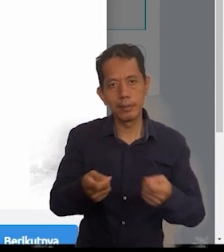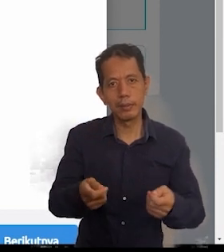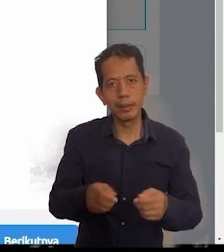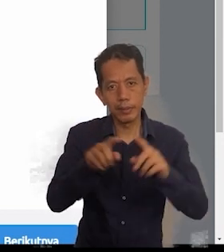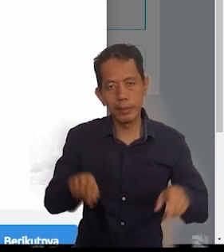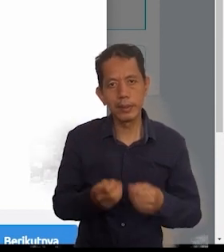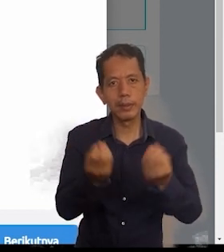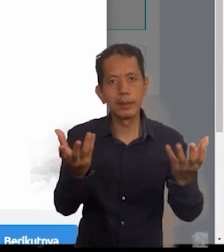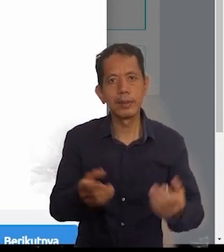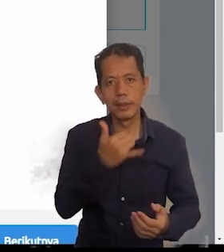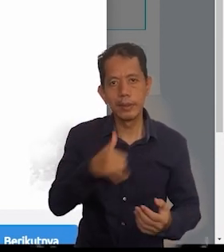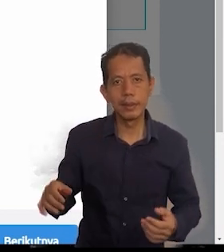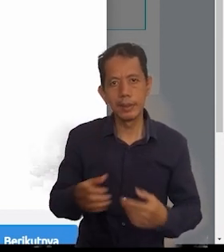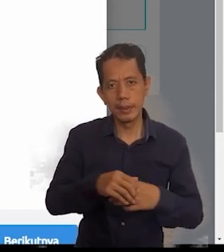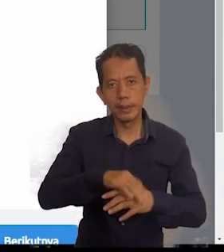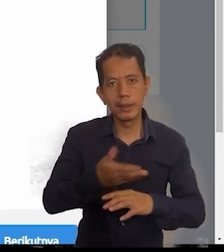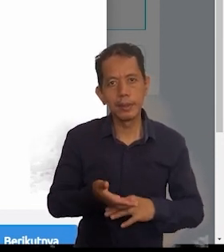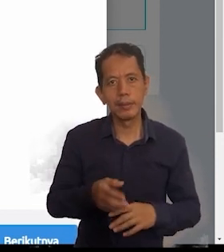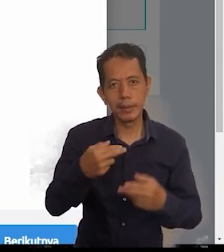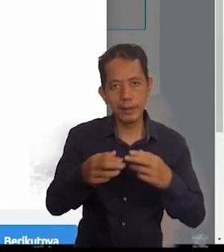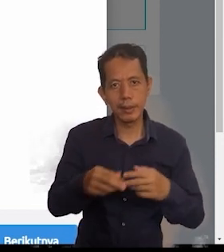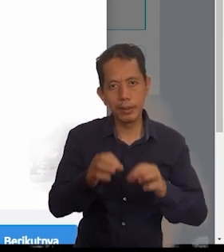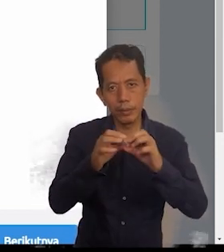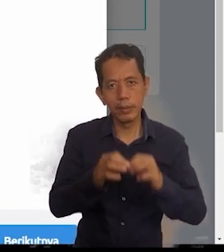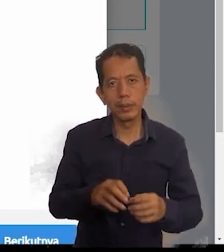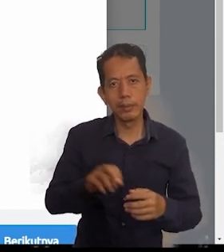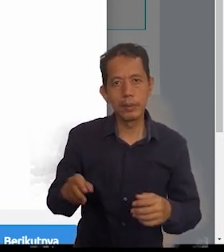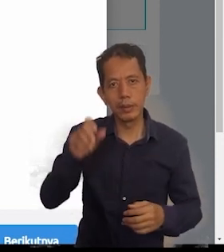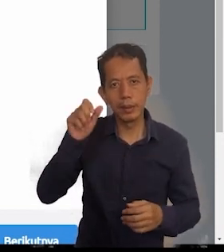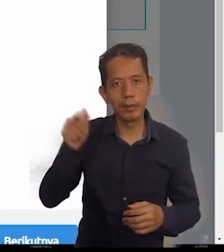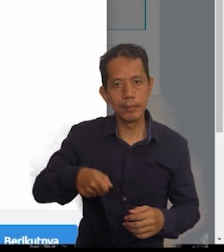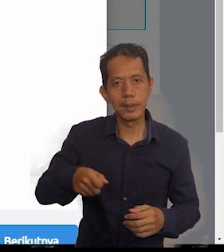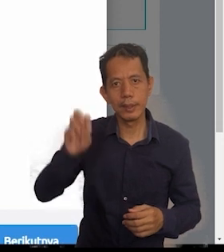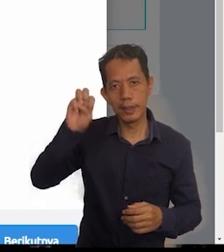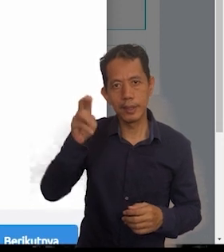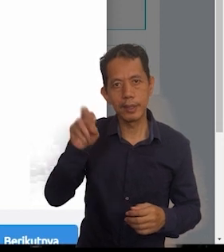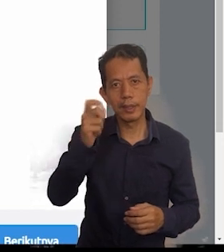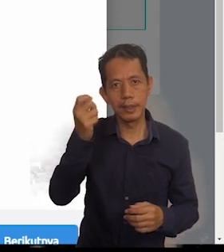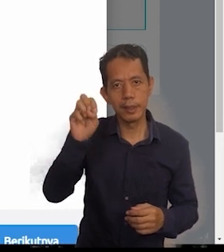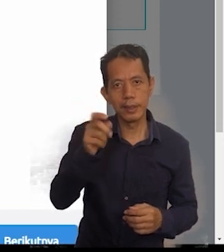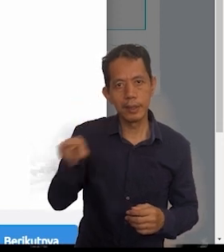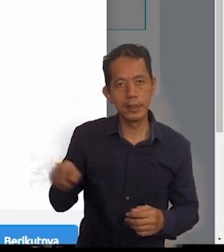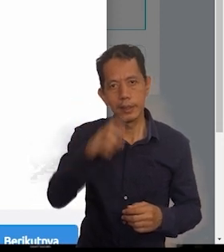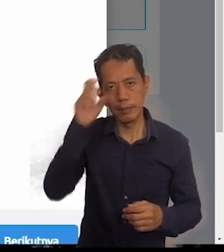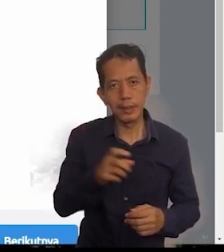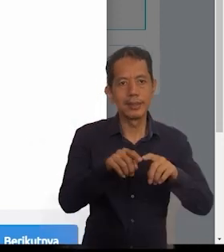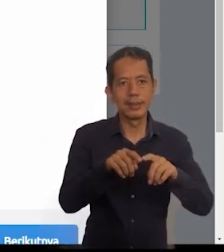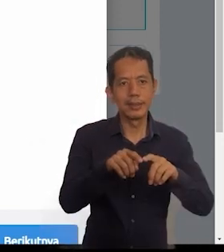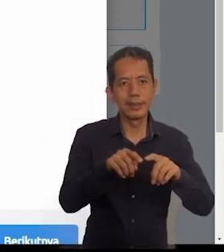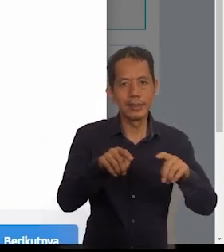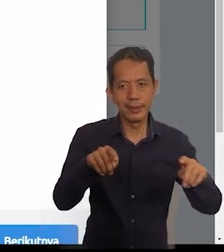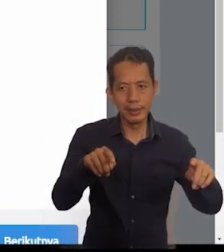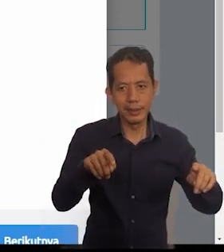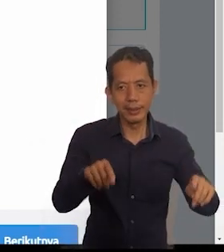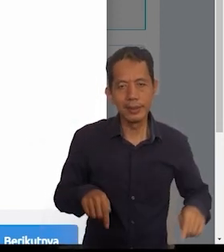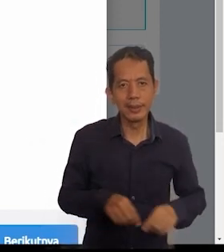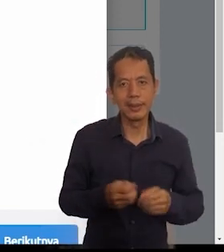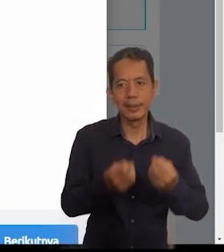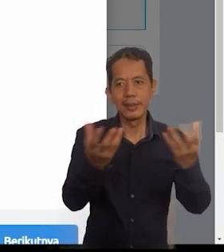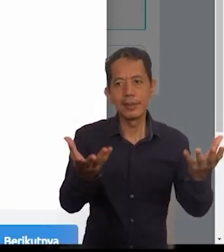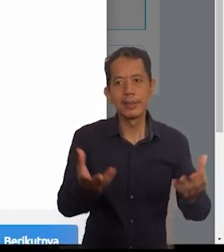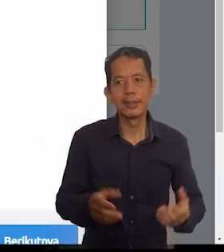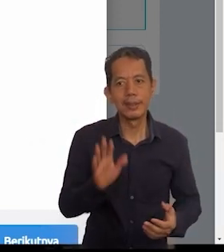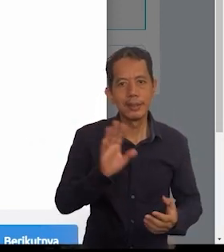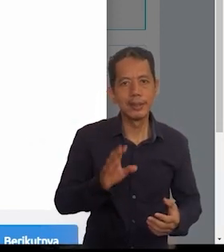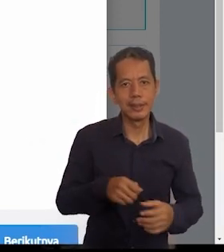yang dapat rekan-rekan buat melalui aplikasi Era Terang, seperti surat keterangan tidak